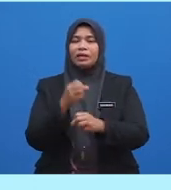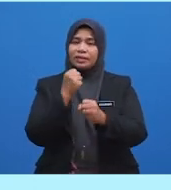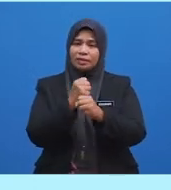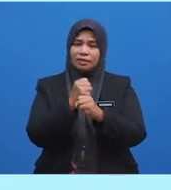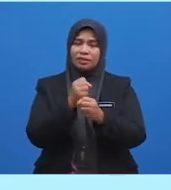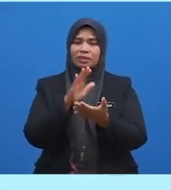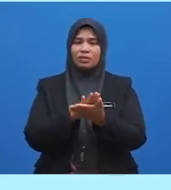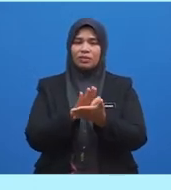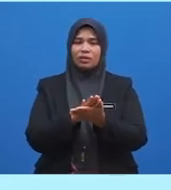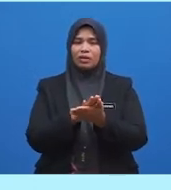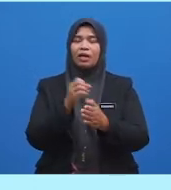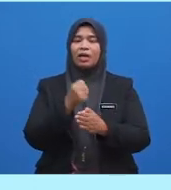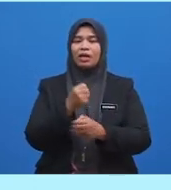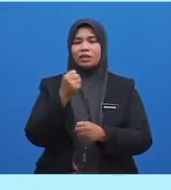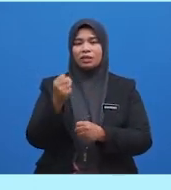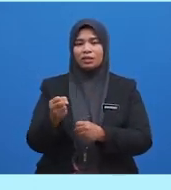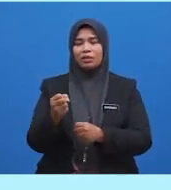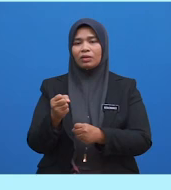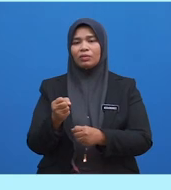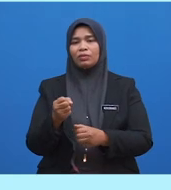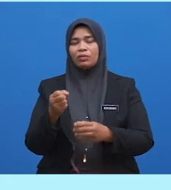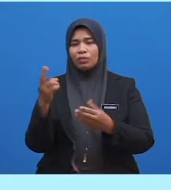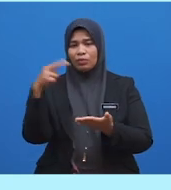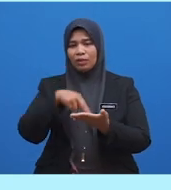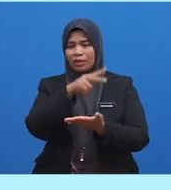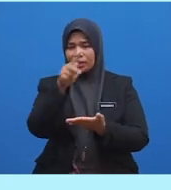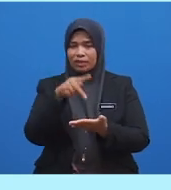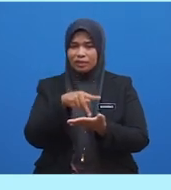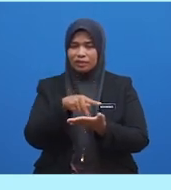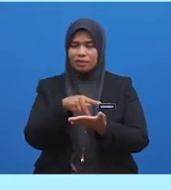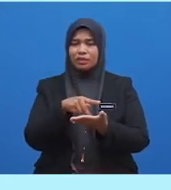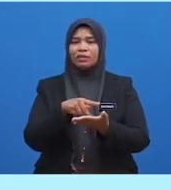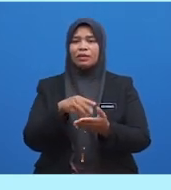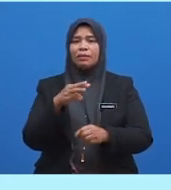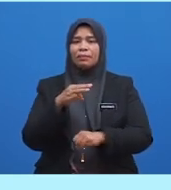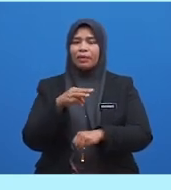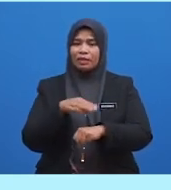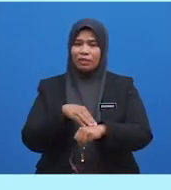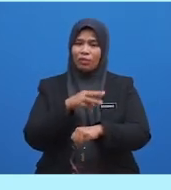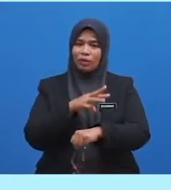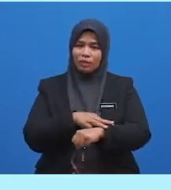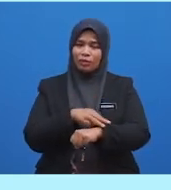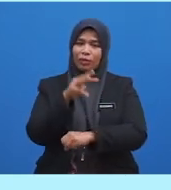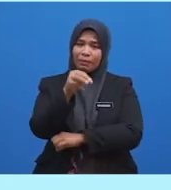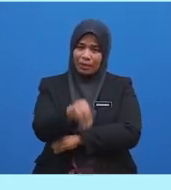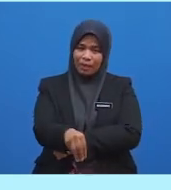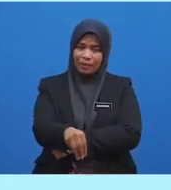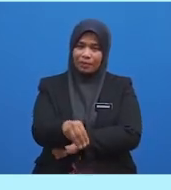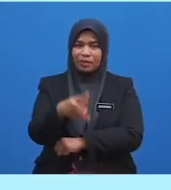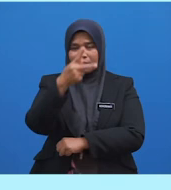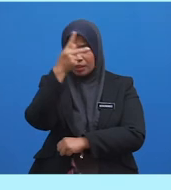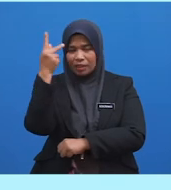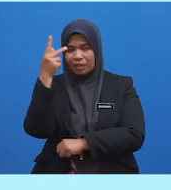sekolah atau membuat ulang kaji pada waktu malam Hai